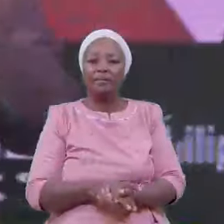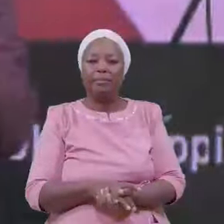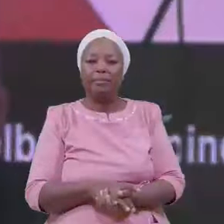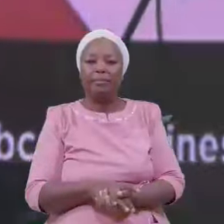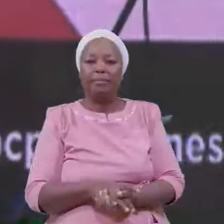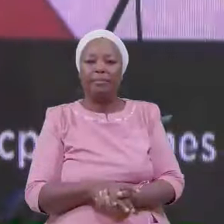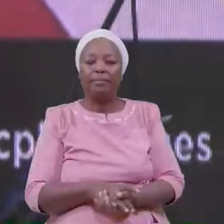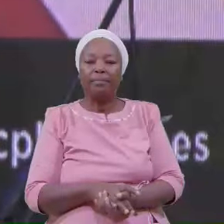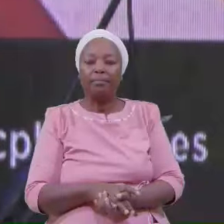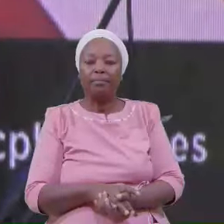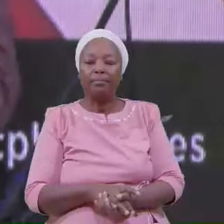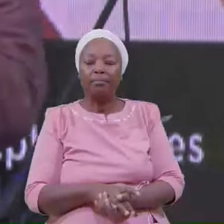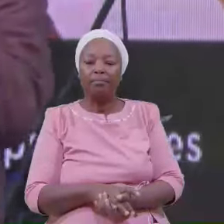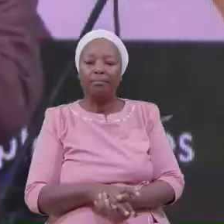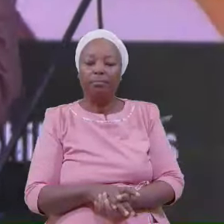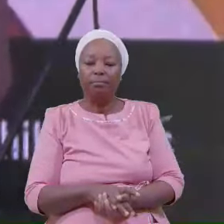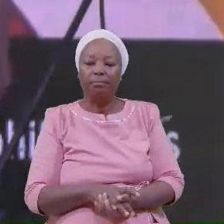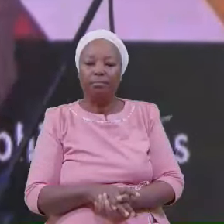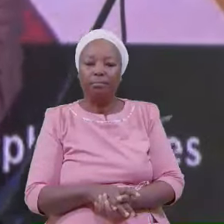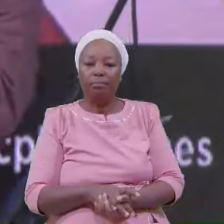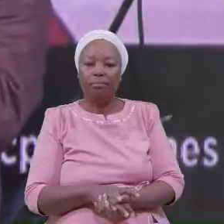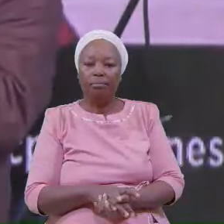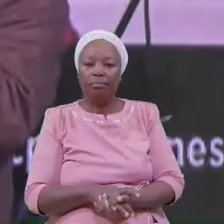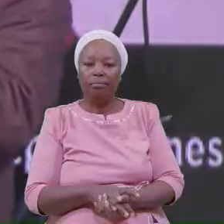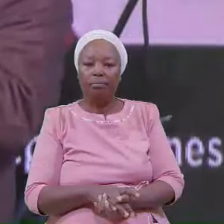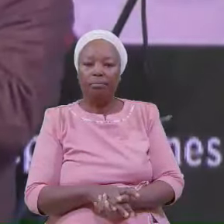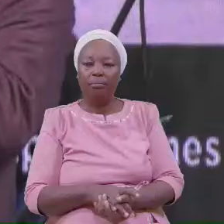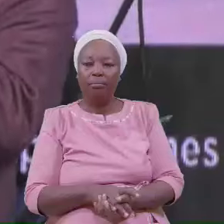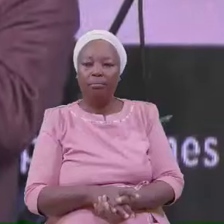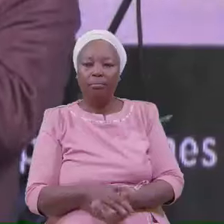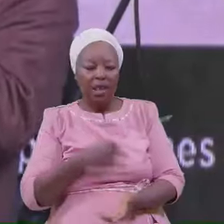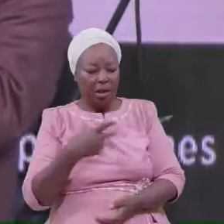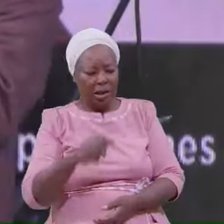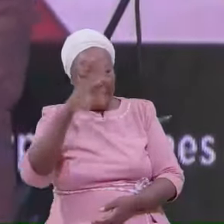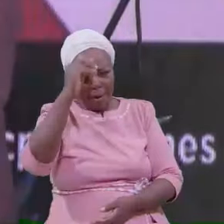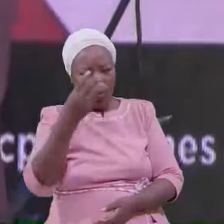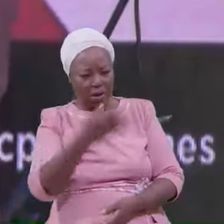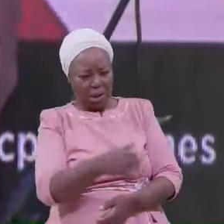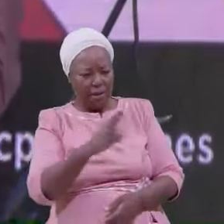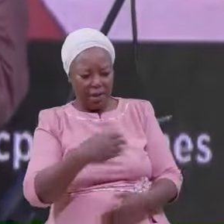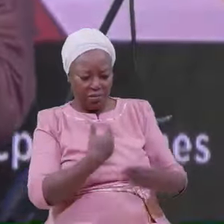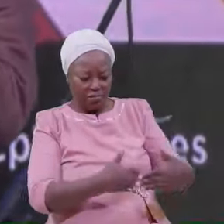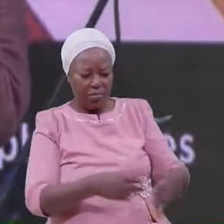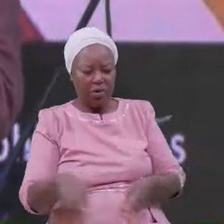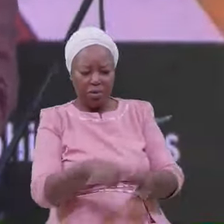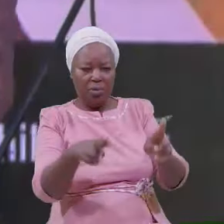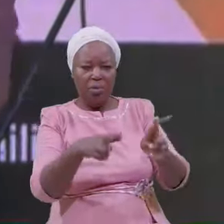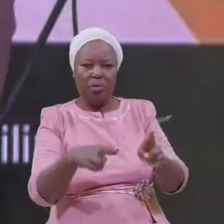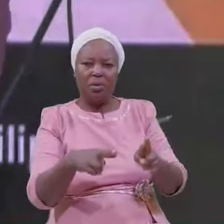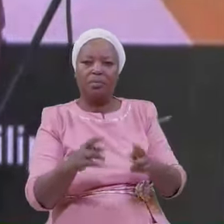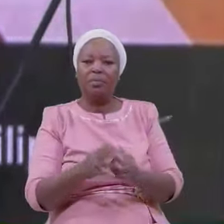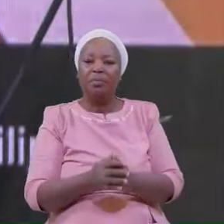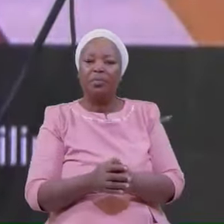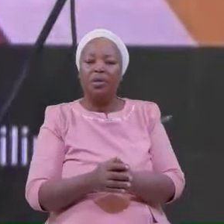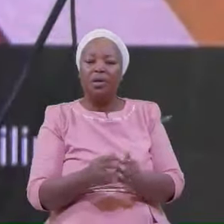hindi po yan, kinumpuni yon, walang nangyari. And the man was there by the roadside with the broken down car. At na doon ang